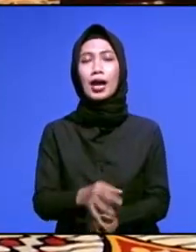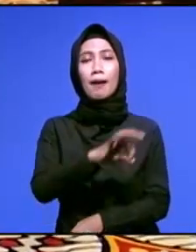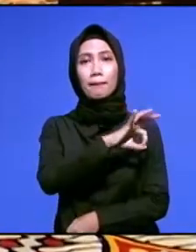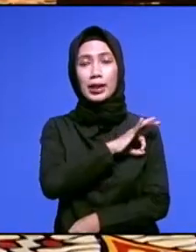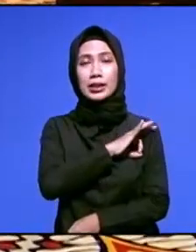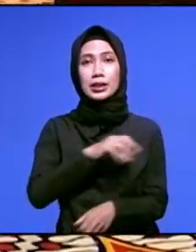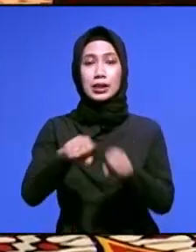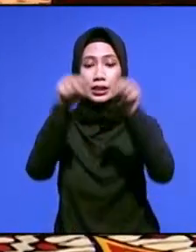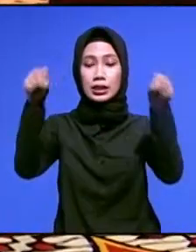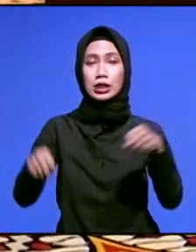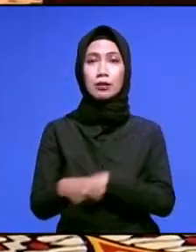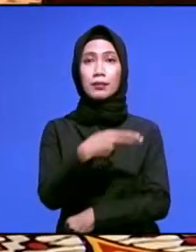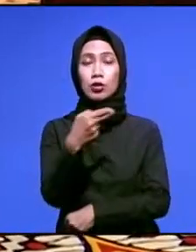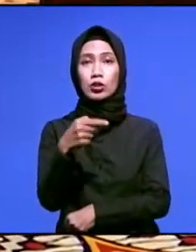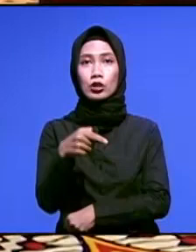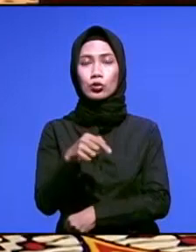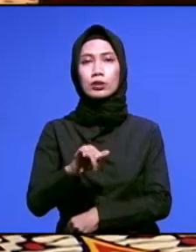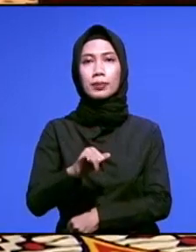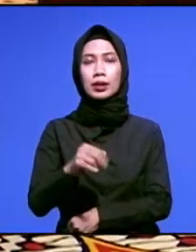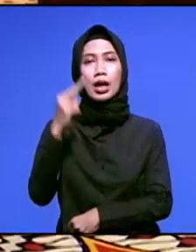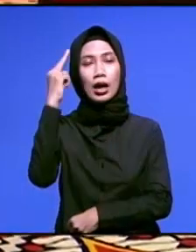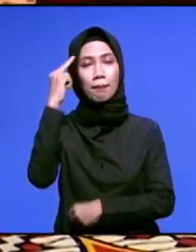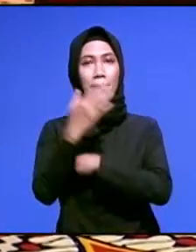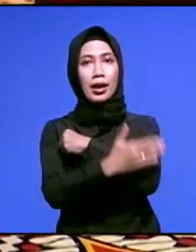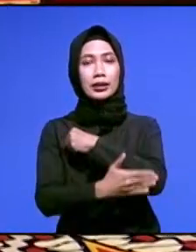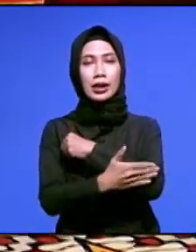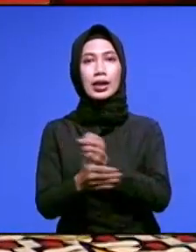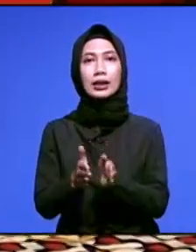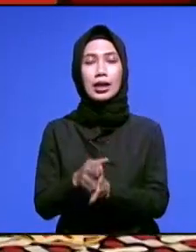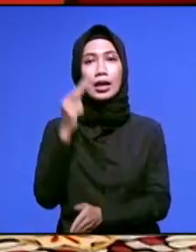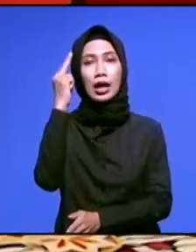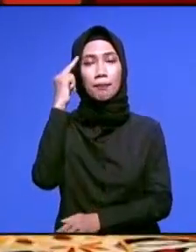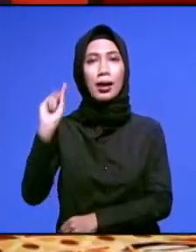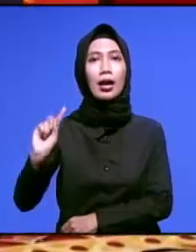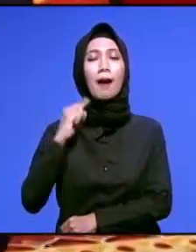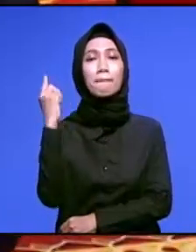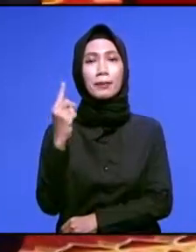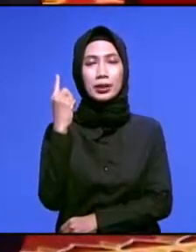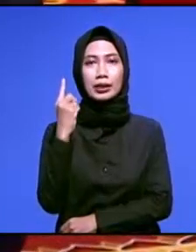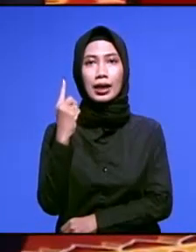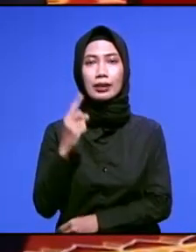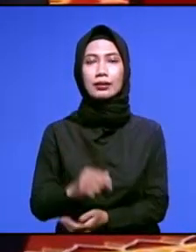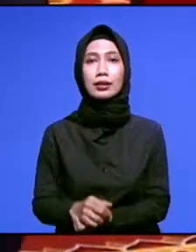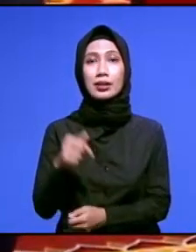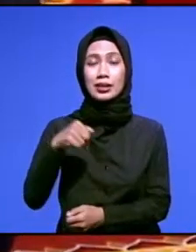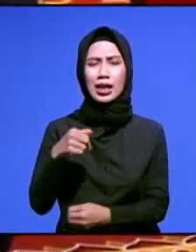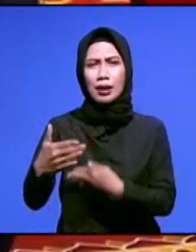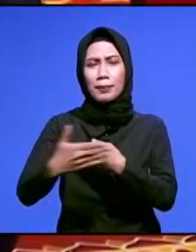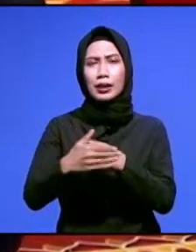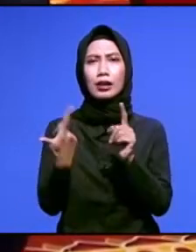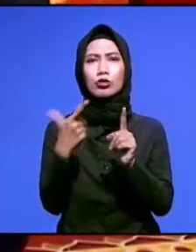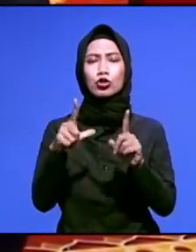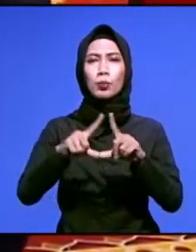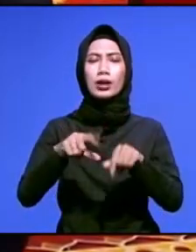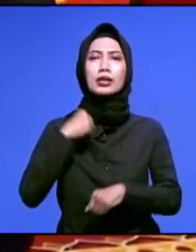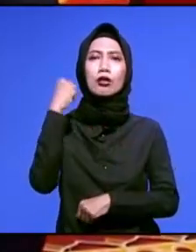pemerintahan, tapi juga kepala negara. Pada momen-momen 17-an seperti ini, Presiden sebagai kepala negara tentu